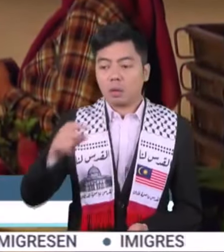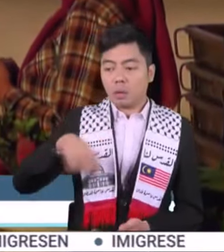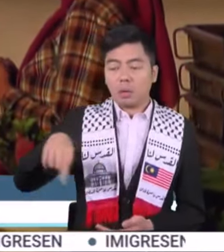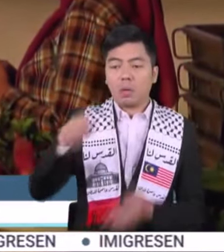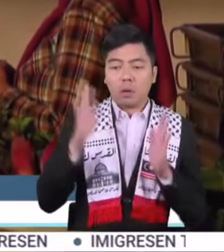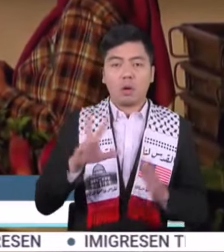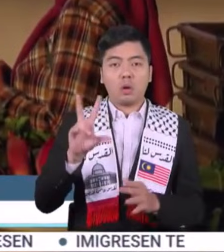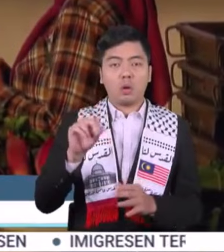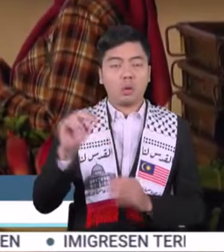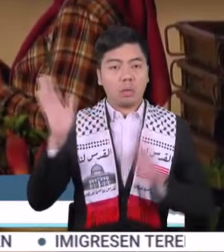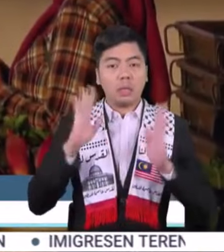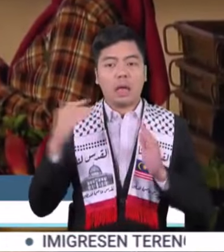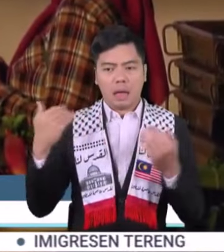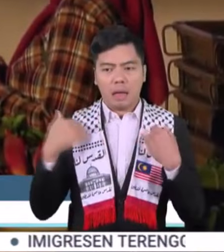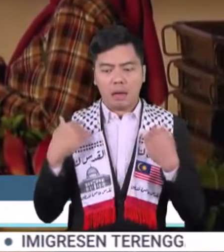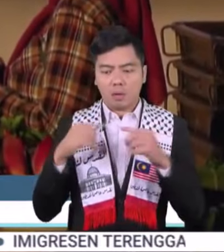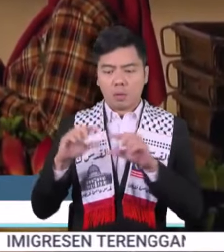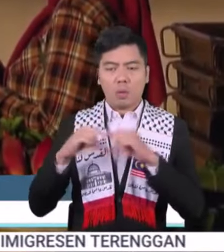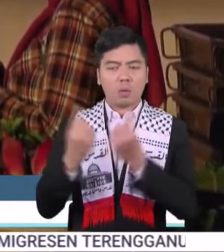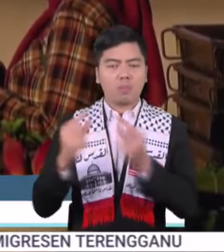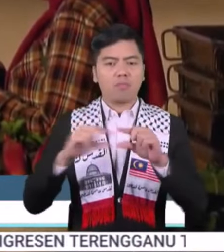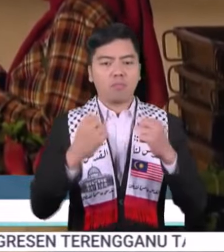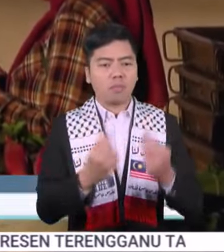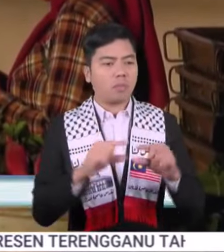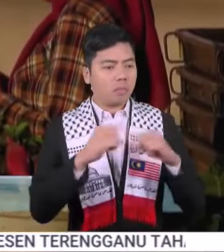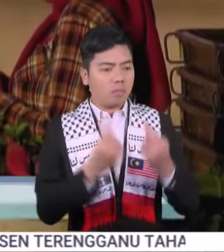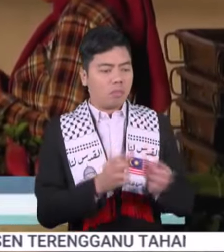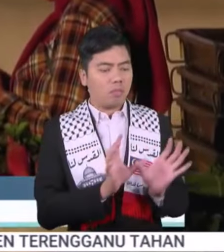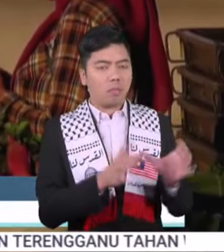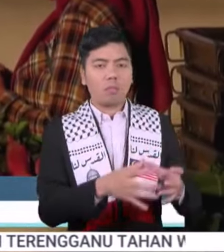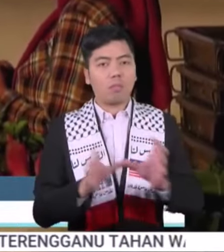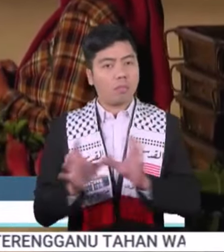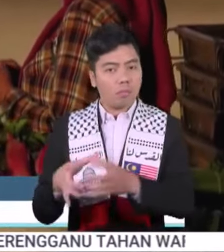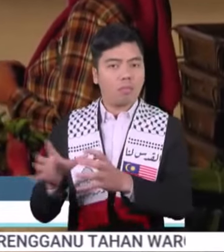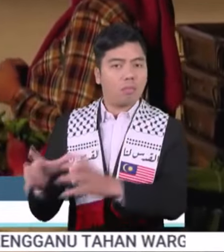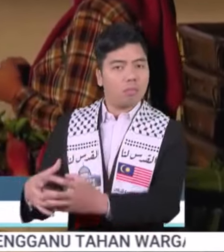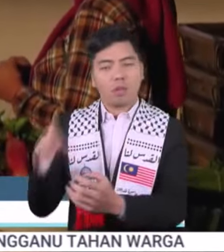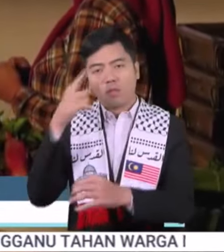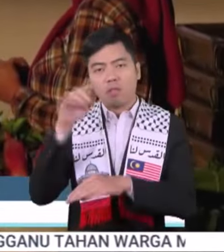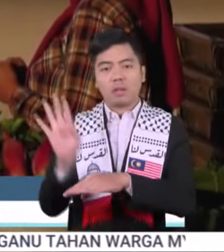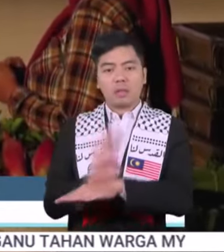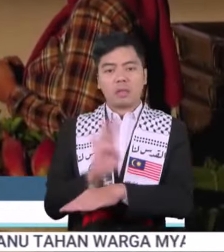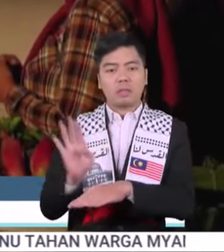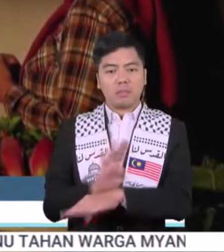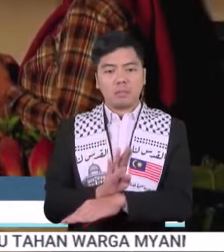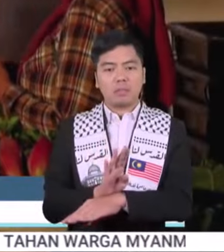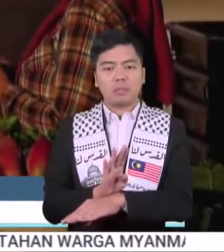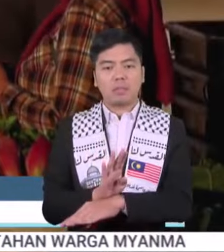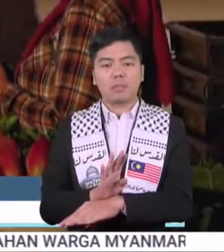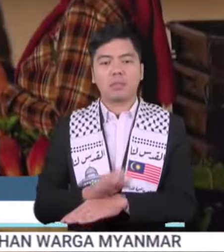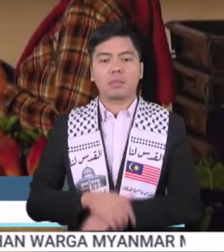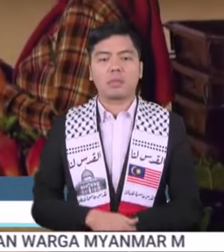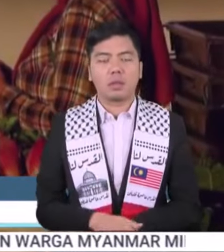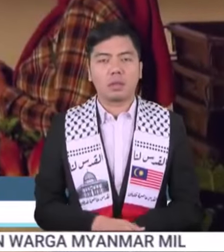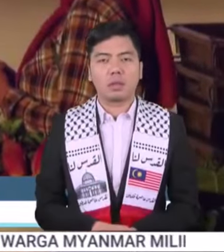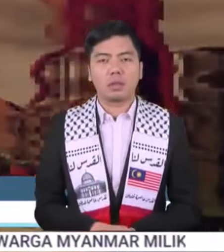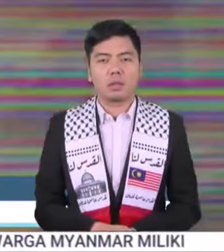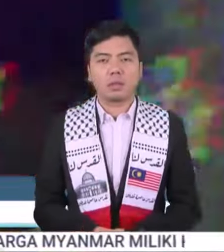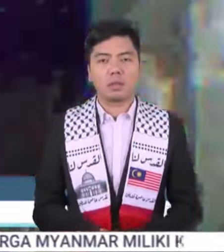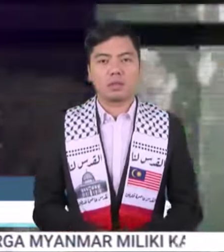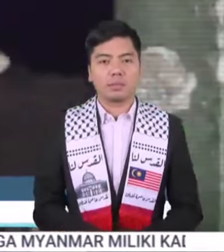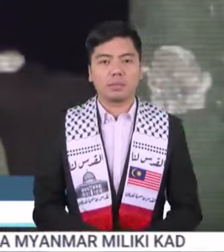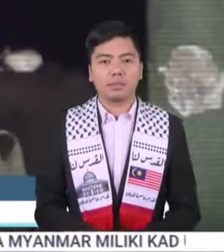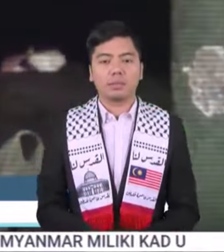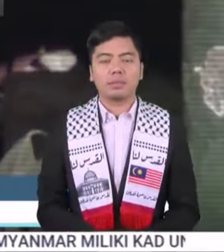dia. Kalau kita buat apa-apa pun macam tu, kita berdekat dengan mereka. Ada ni, kan? Sebab tu, kau boleh tak nak buat